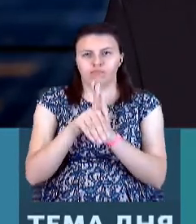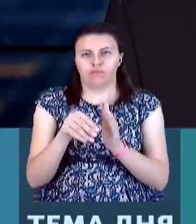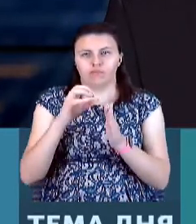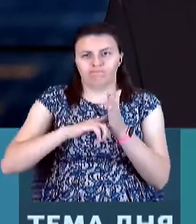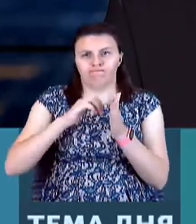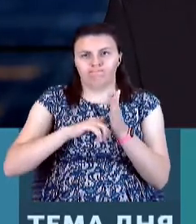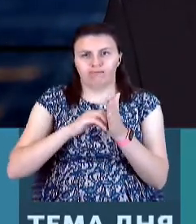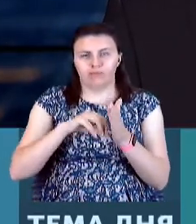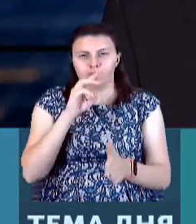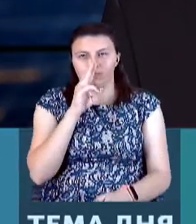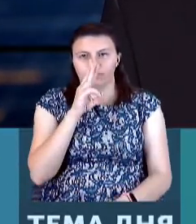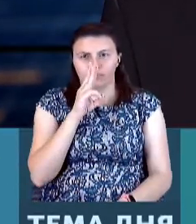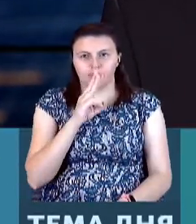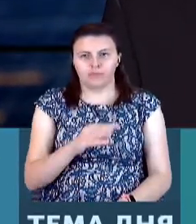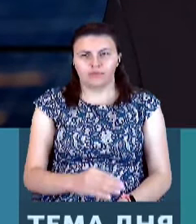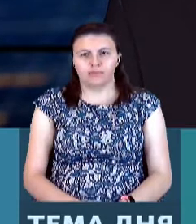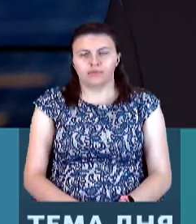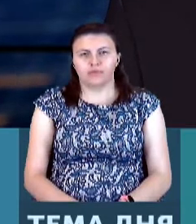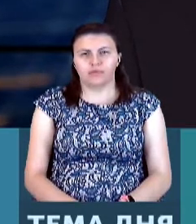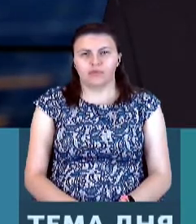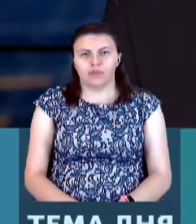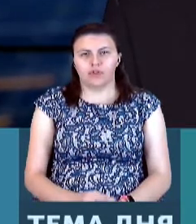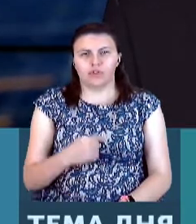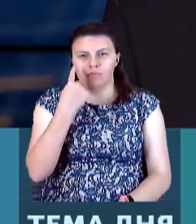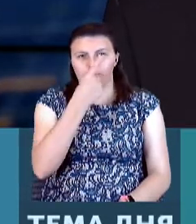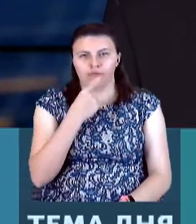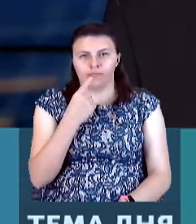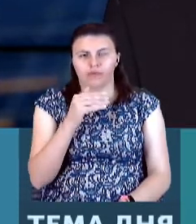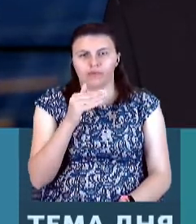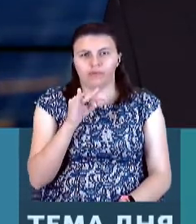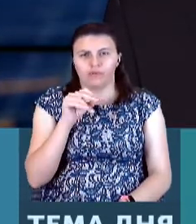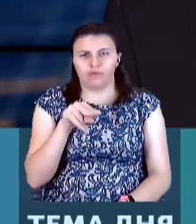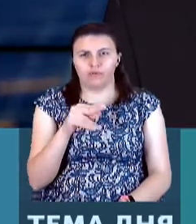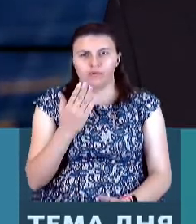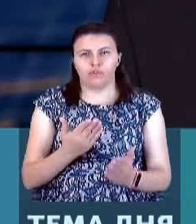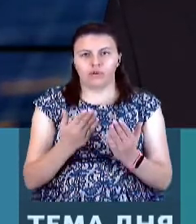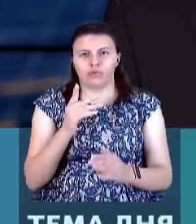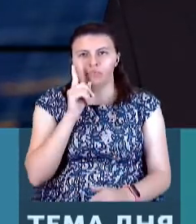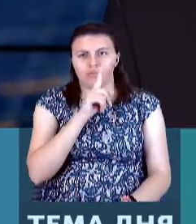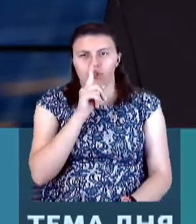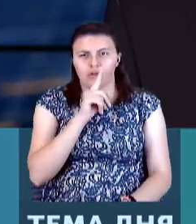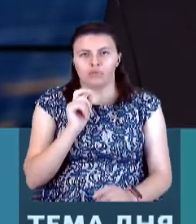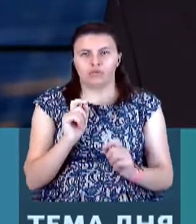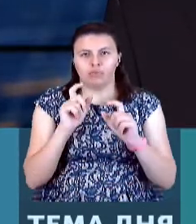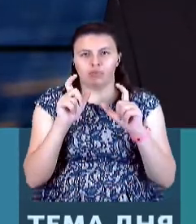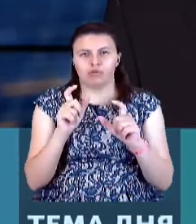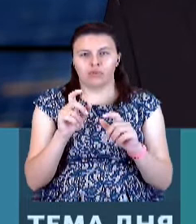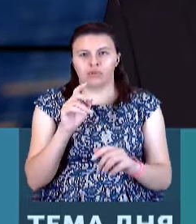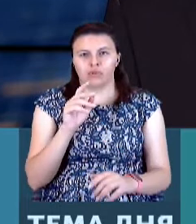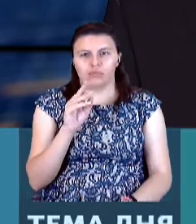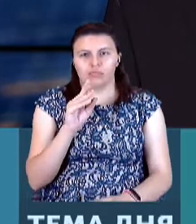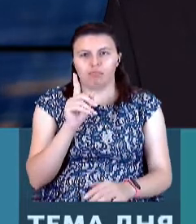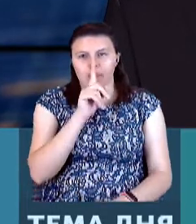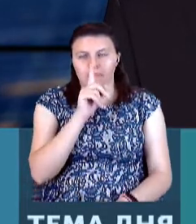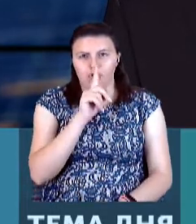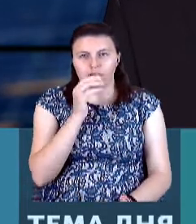ЄСВ по фізичній особі підприємця. А якщо таке маленьке підвищення мінімалки, ну, вони може і не помітять, до підвищення